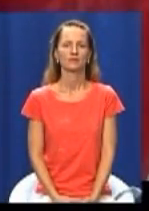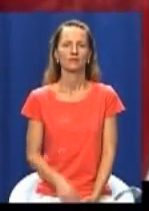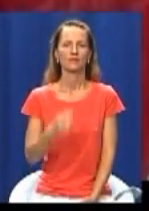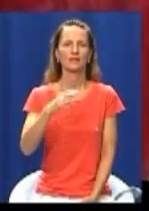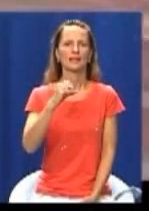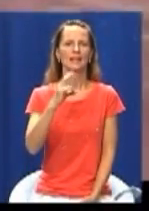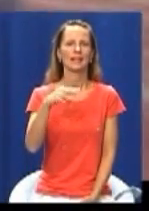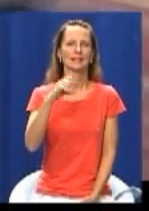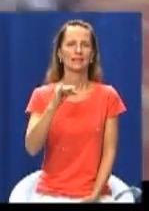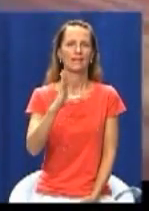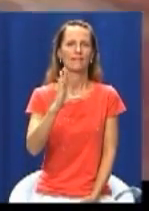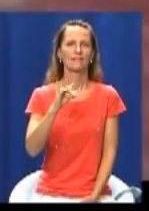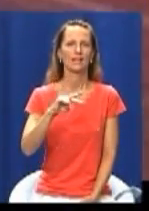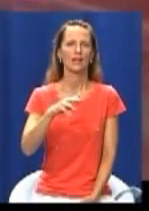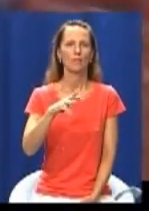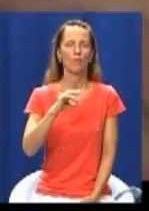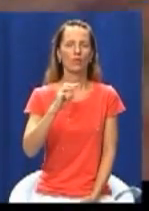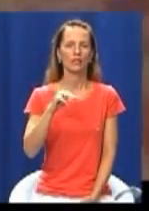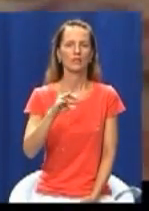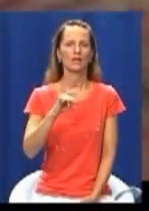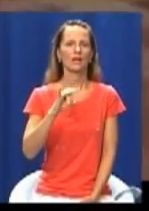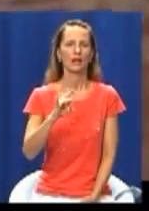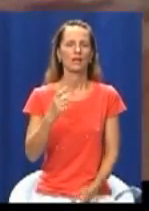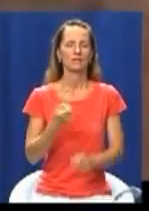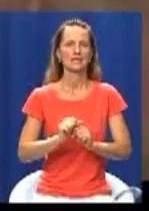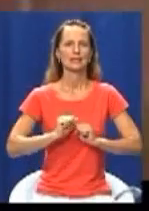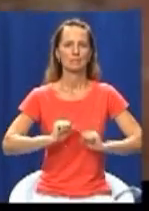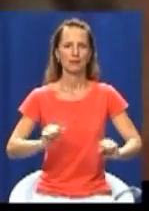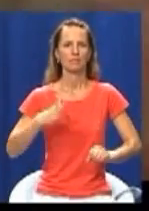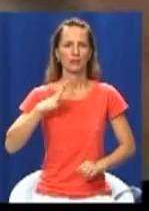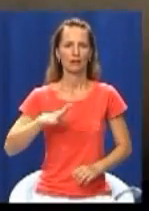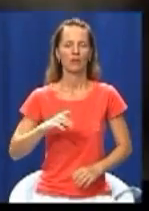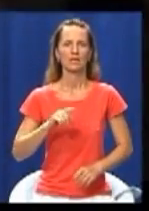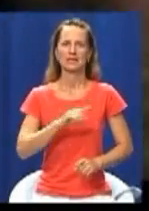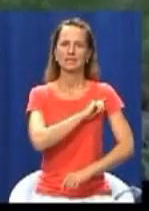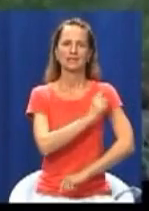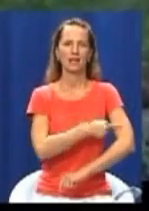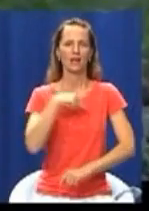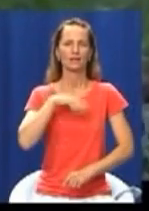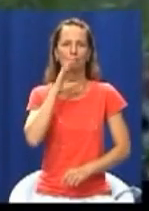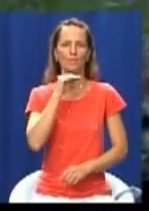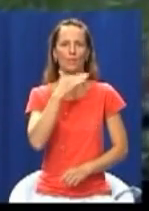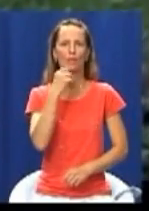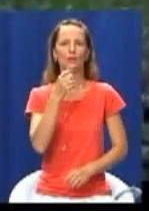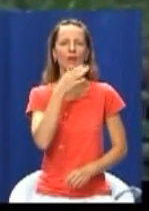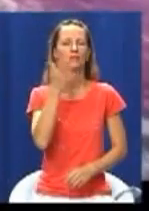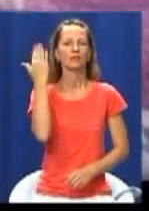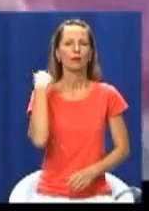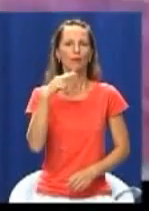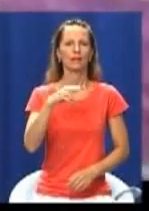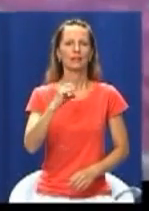Денді Динмонт Тер'єр – це сміливий, витривалий, наділений сильним характером пес. Багато століть тому Денді